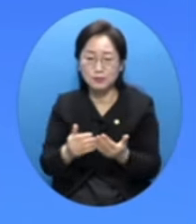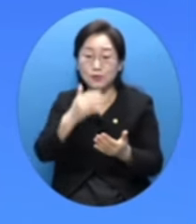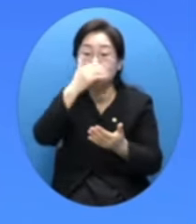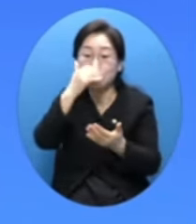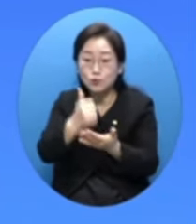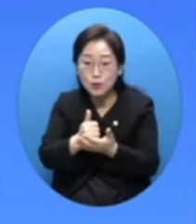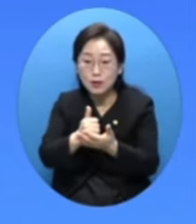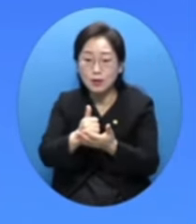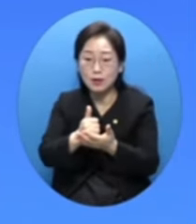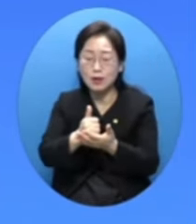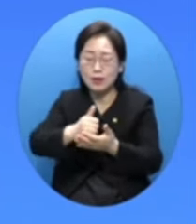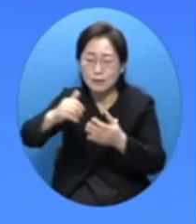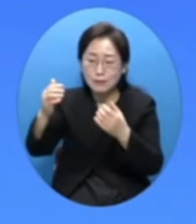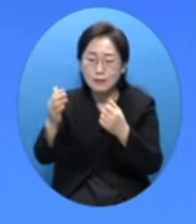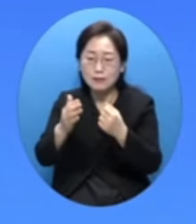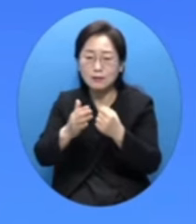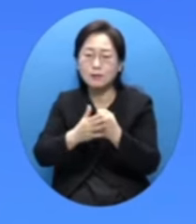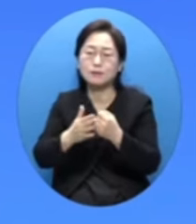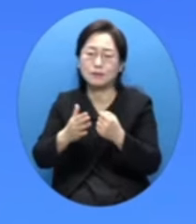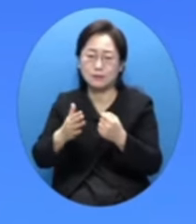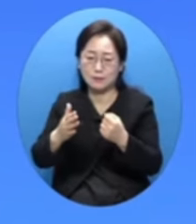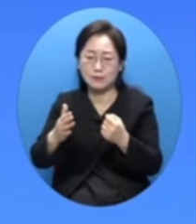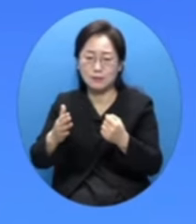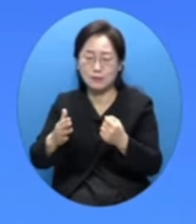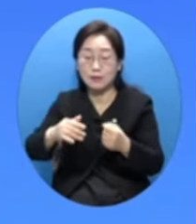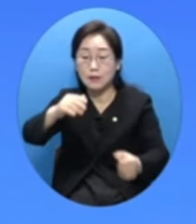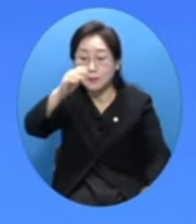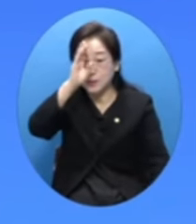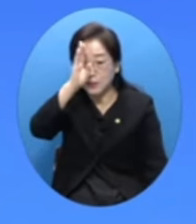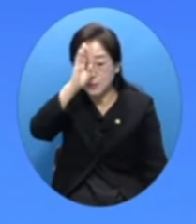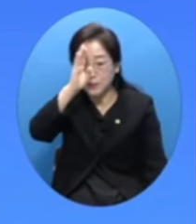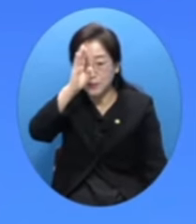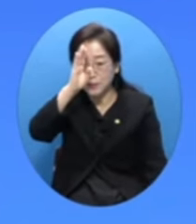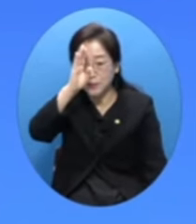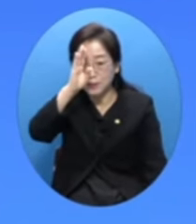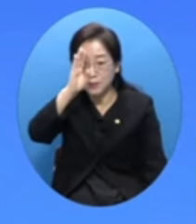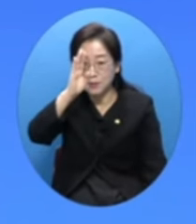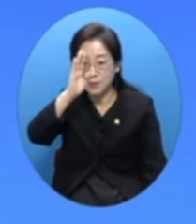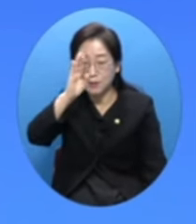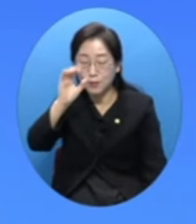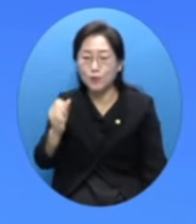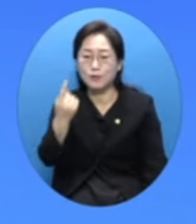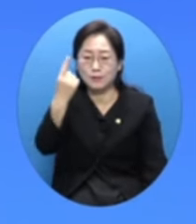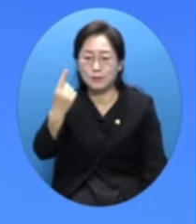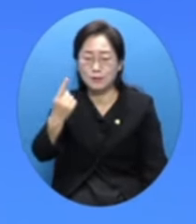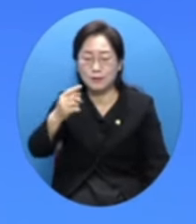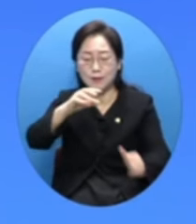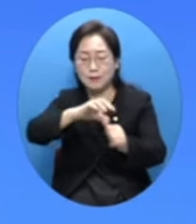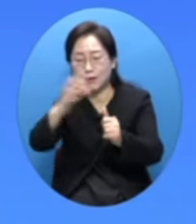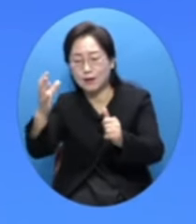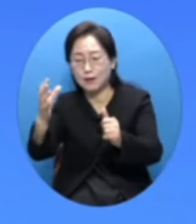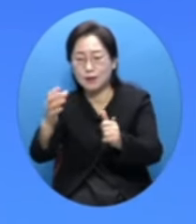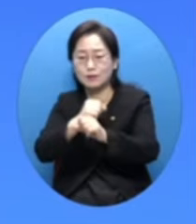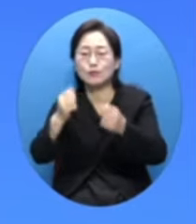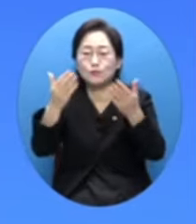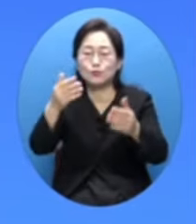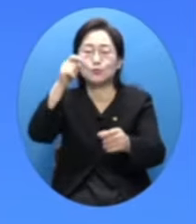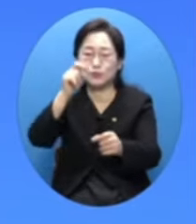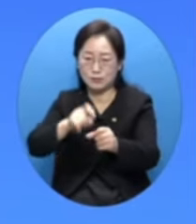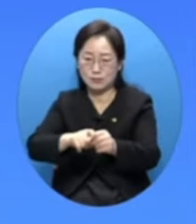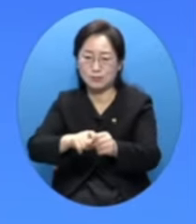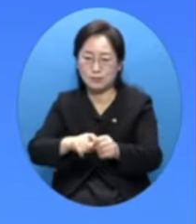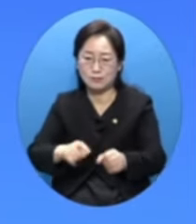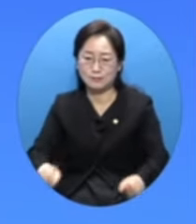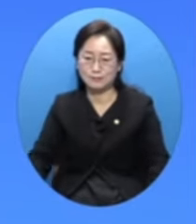결 다온 질병에서 자유케 하기 위해서이 같은 고난을 주님 당하신